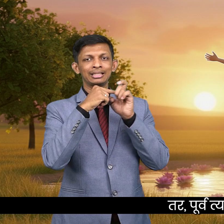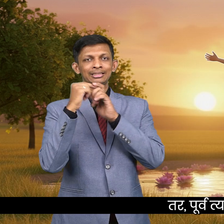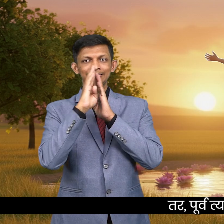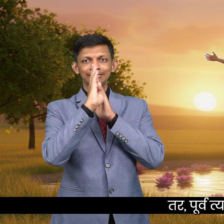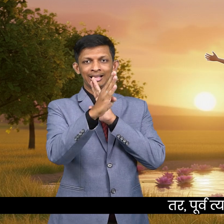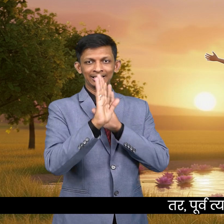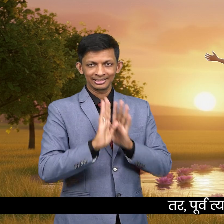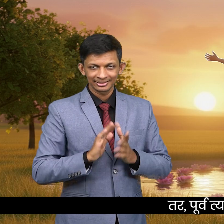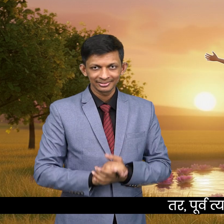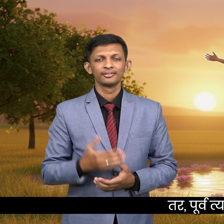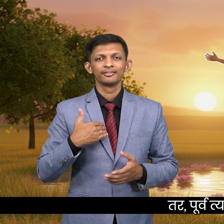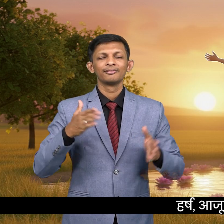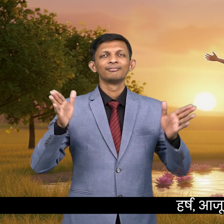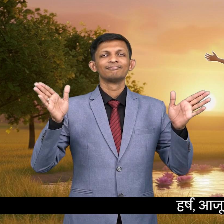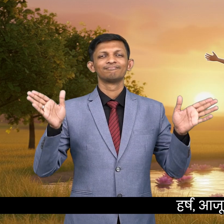समोर आहे.